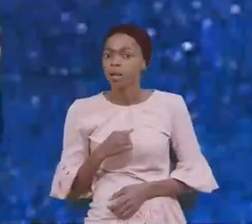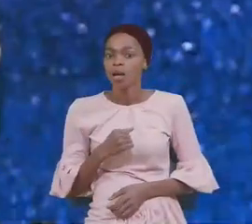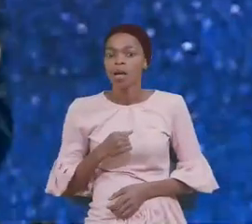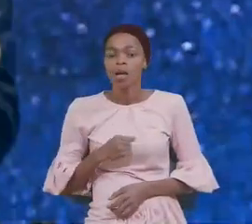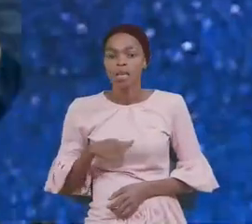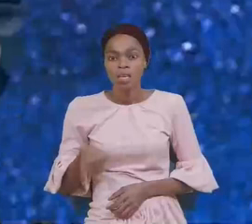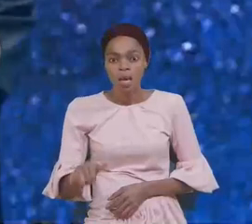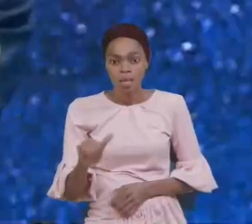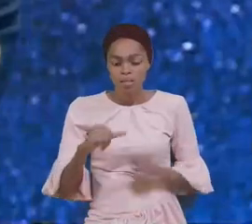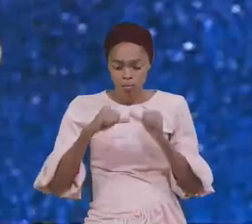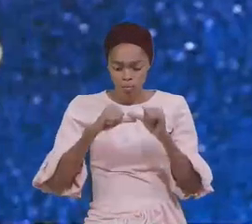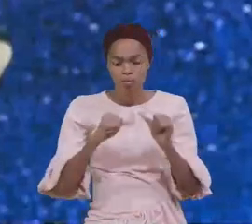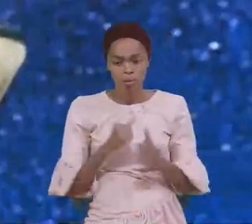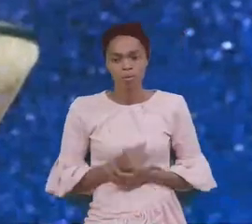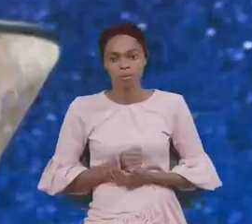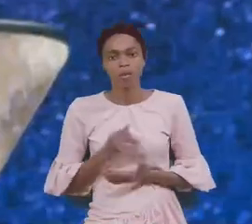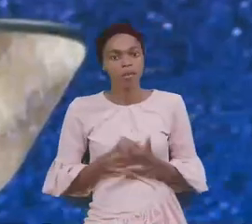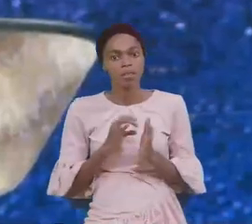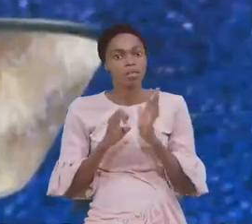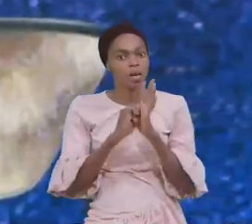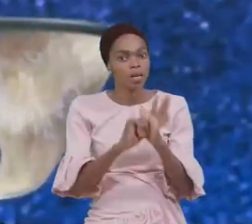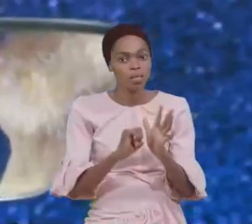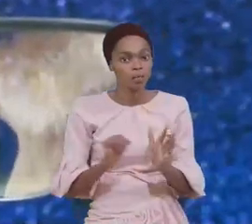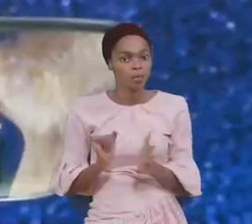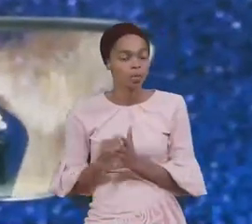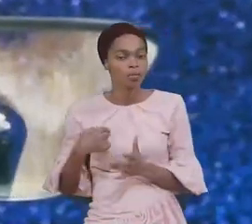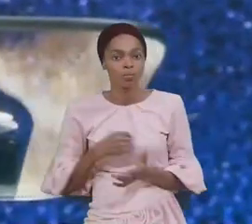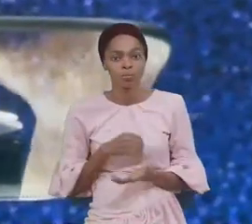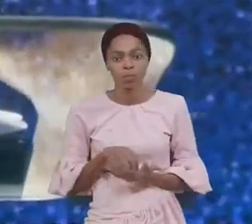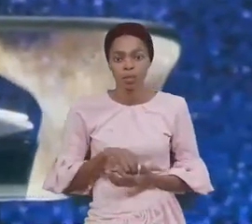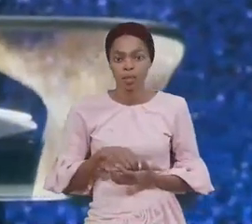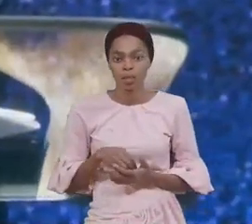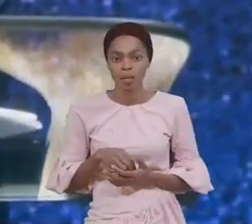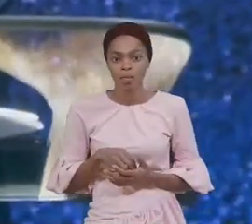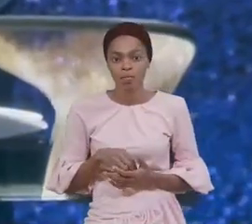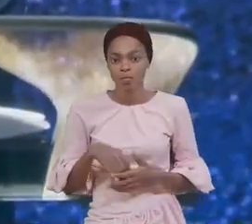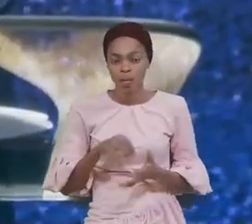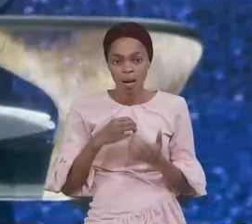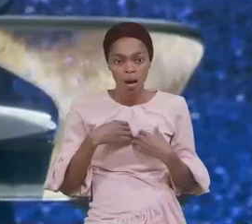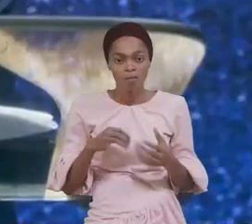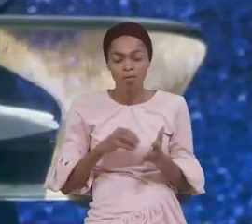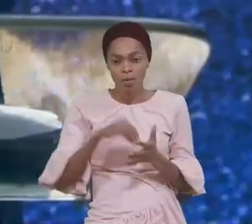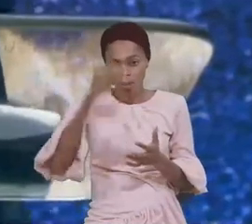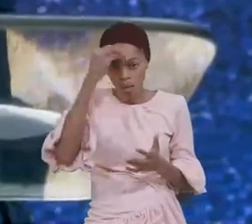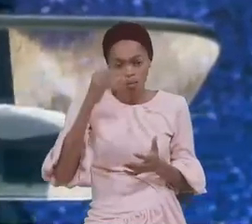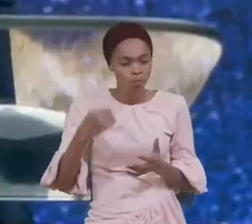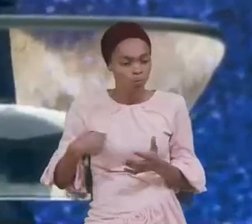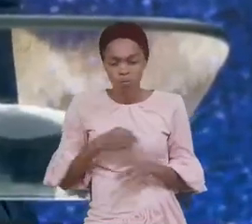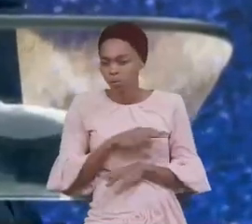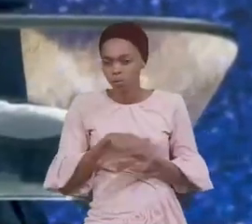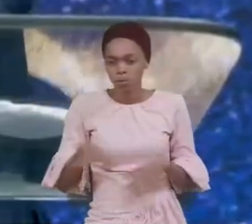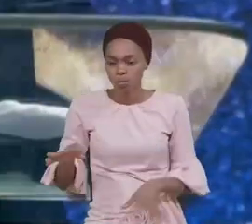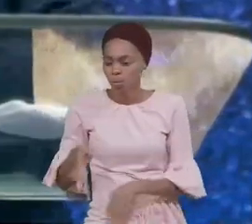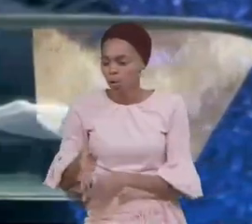il continuait. C'est l'exemple qu'on a. Ouais, nous ne prenons pas l'exemple du monde politique,